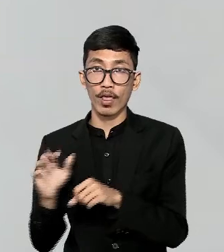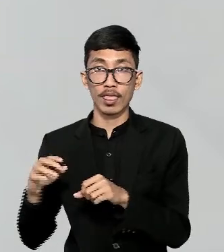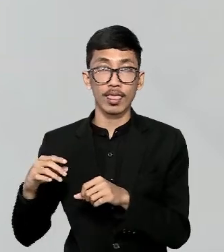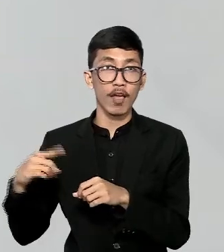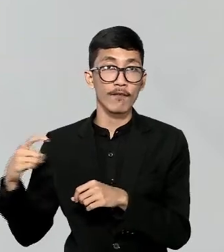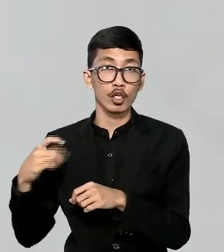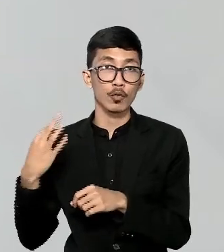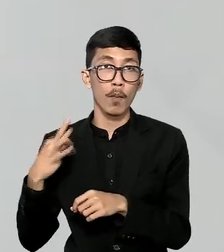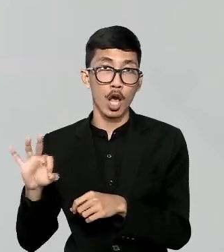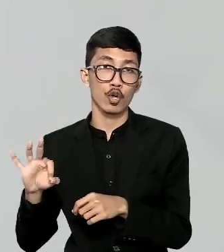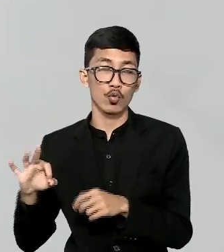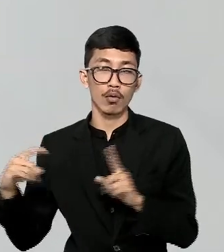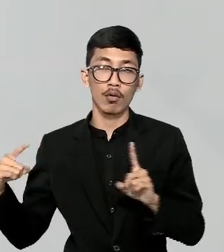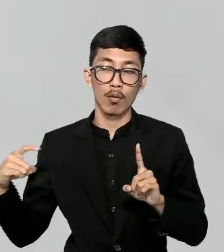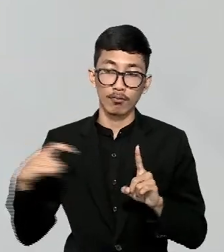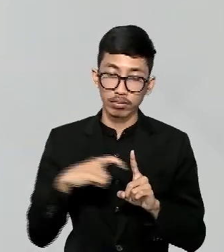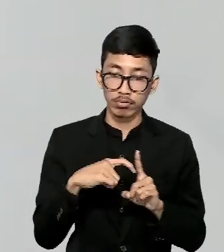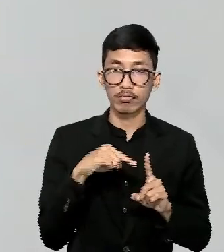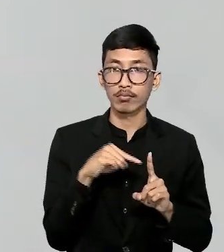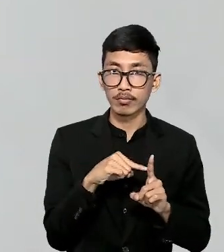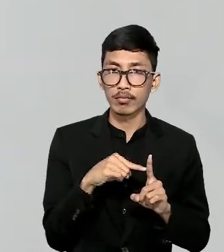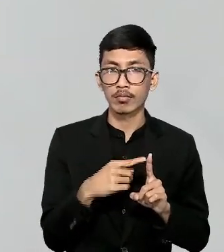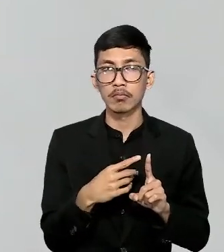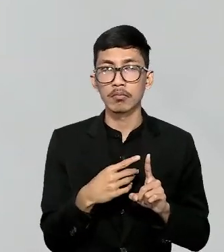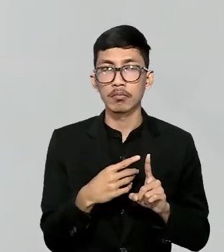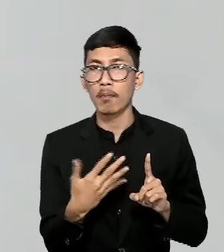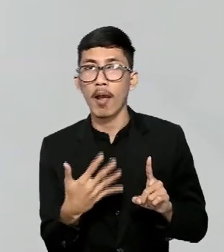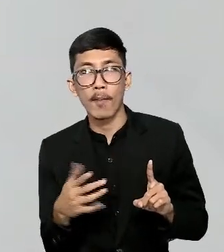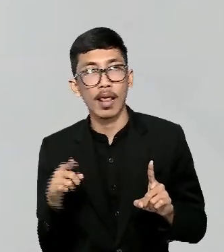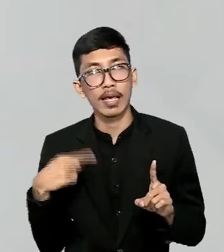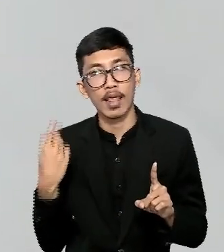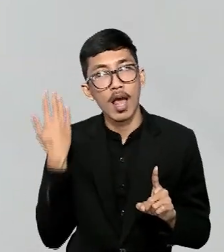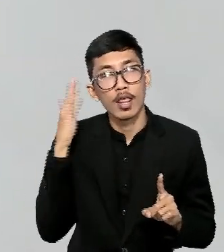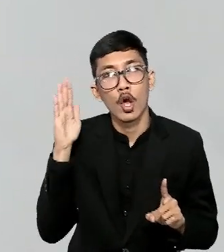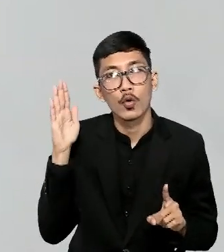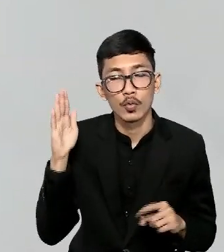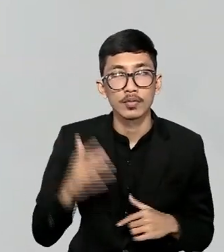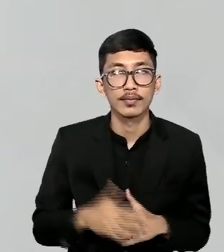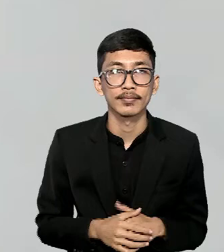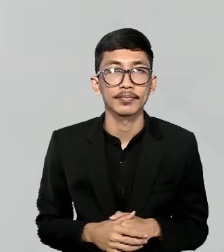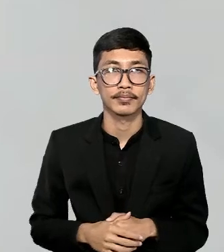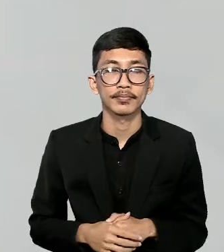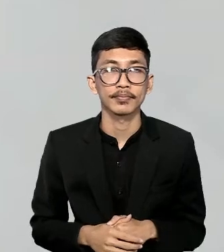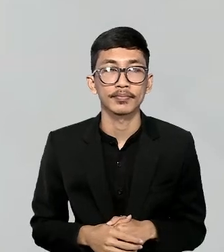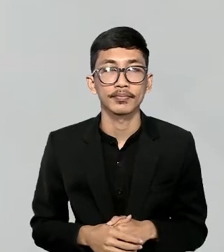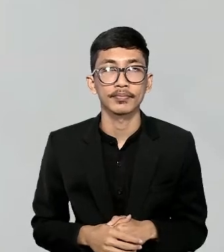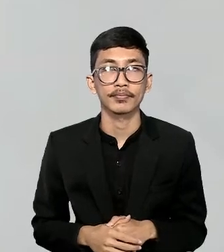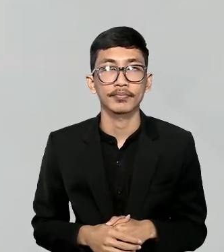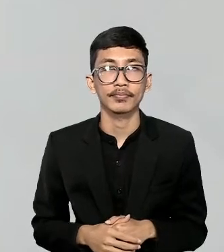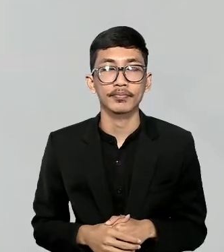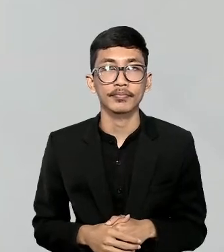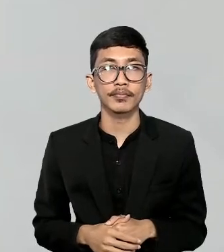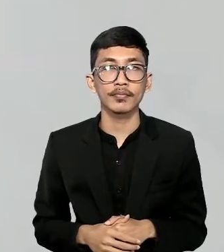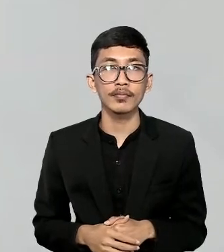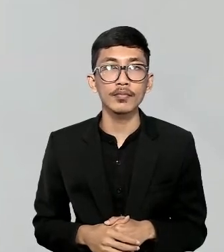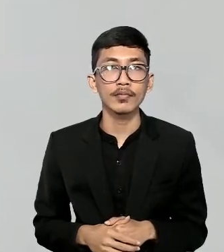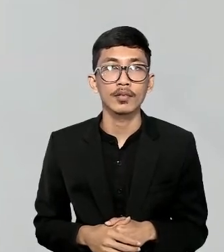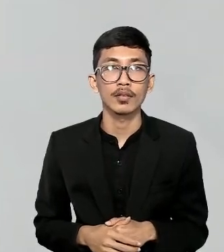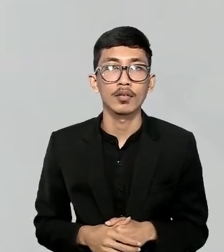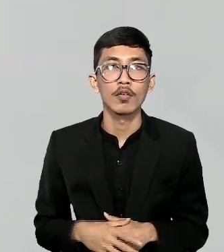penghambatan kembang biak virus oleh antibodi yang terbentuk pada vaksinasi copy 19 namun vaksin